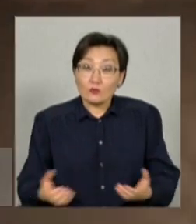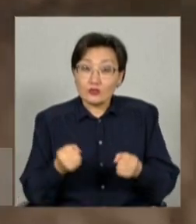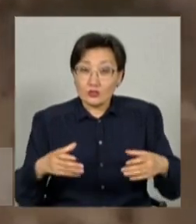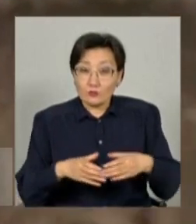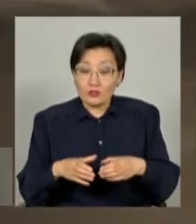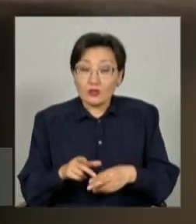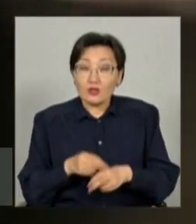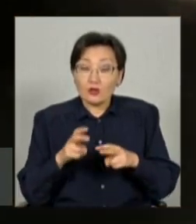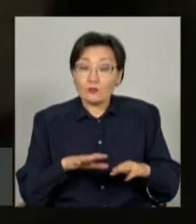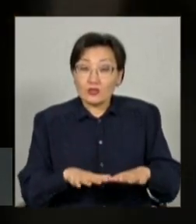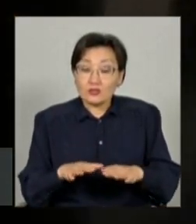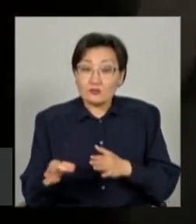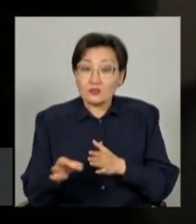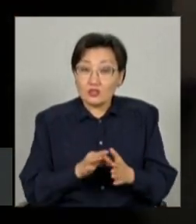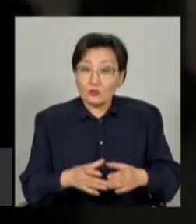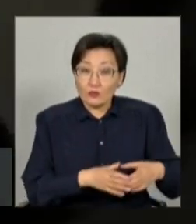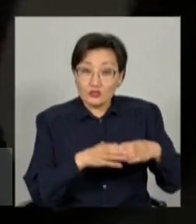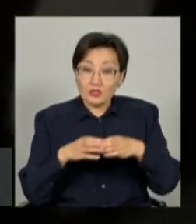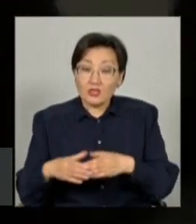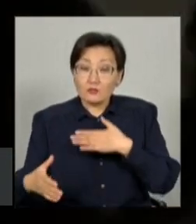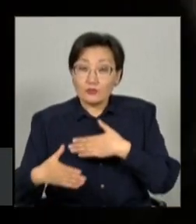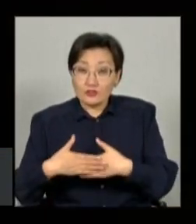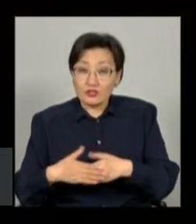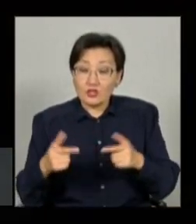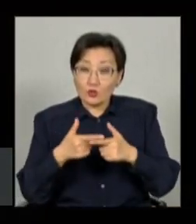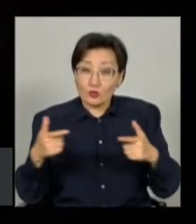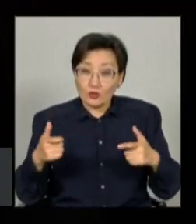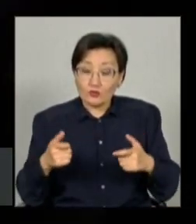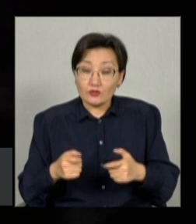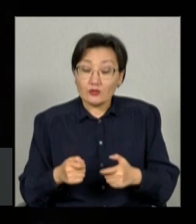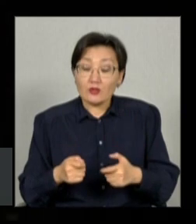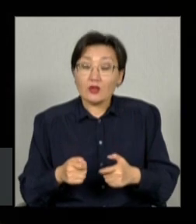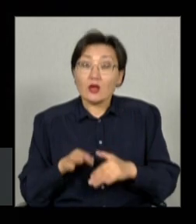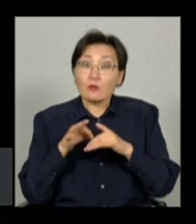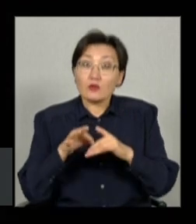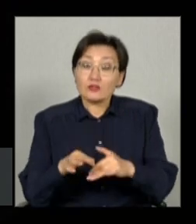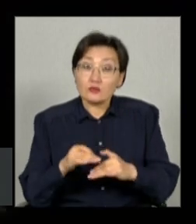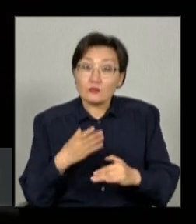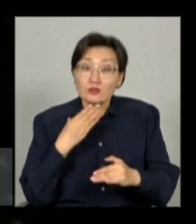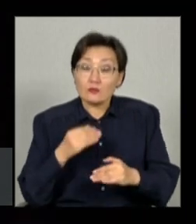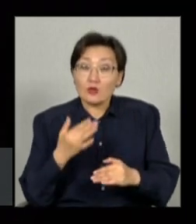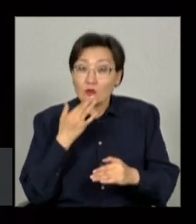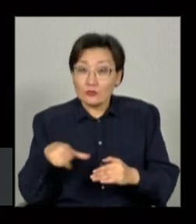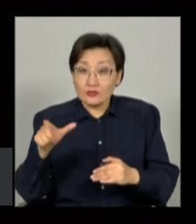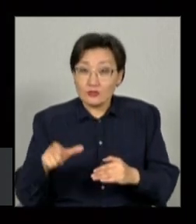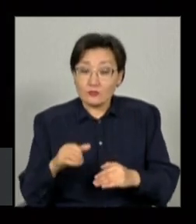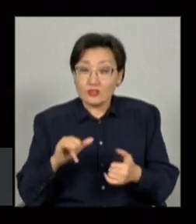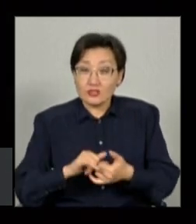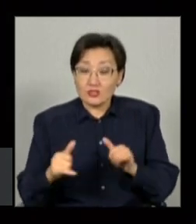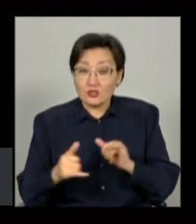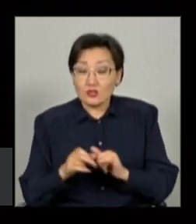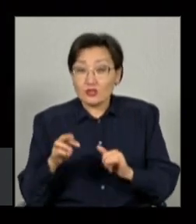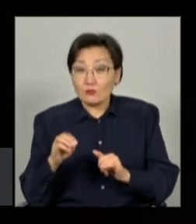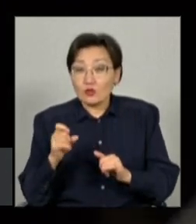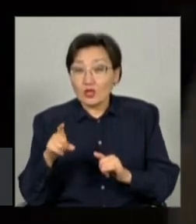жолаушыларды қауіпті аймақтан дереу эвакуациялап, жақын жердегі қонақүйге орналастырды. Еске салсақ, өзге ел азаматтары Өскеменнен